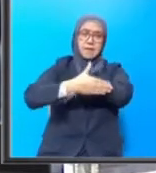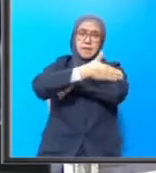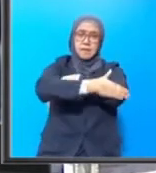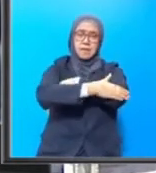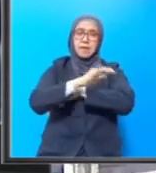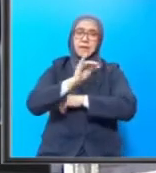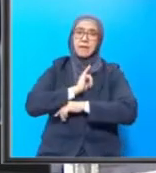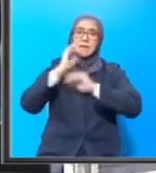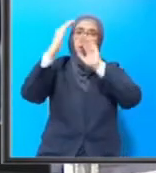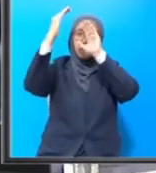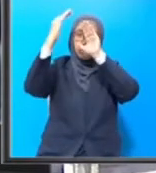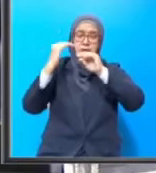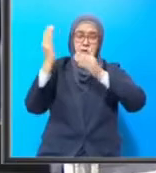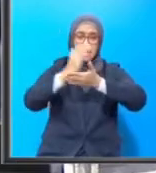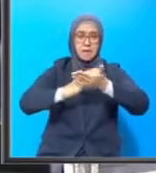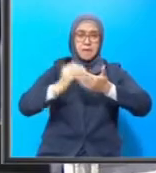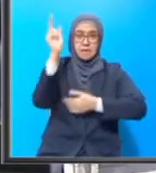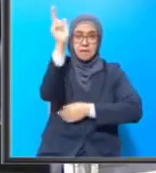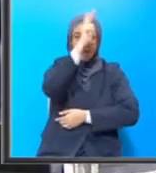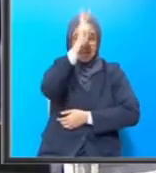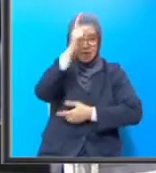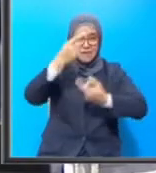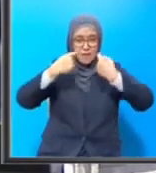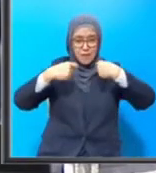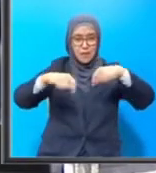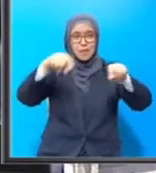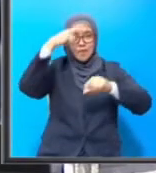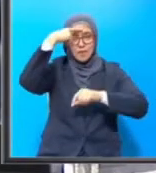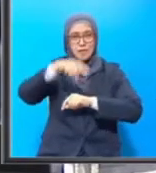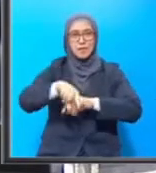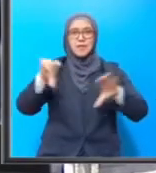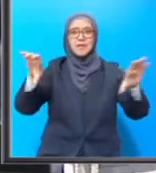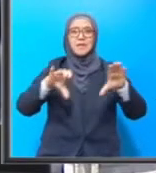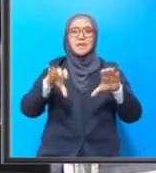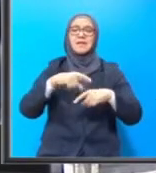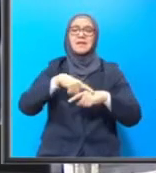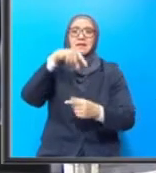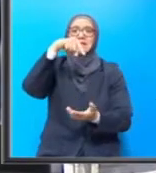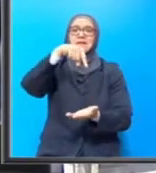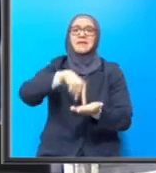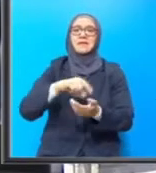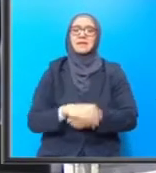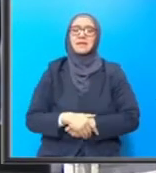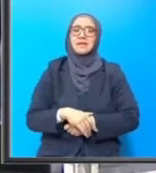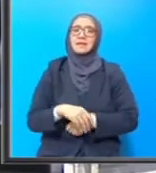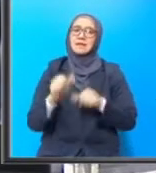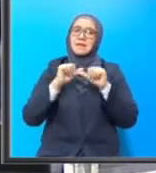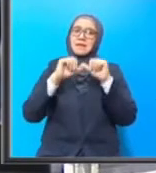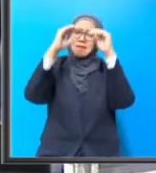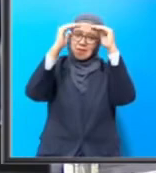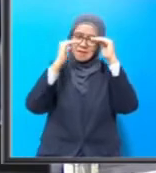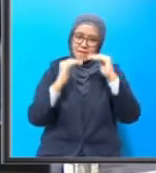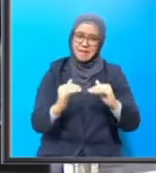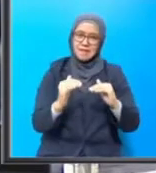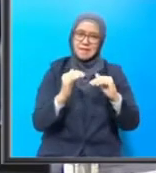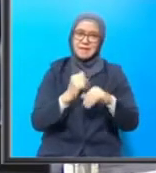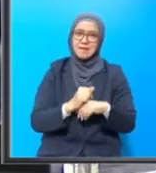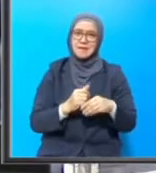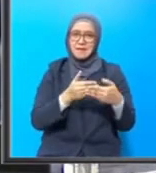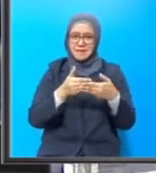harap PH kerajaan Cuba melaksanakan pegawainya dan seterusnya ya itulah